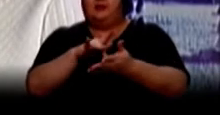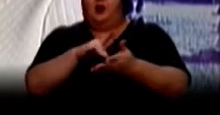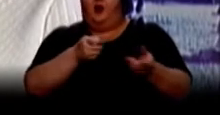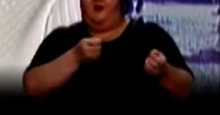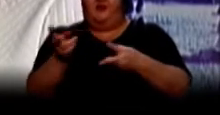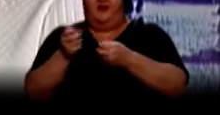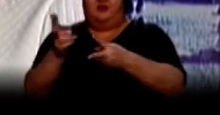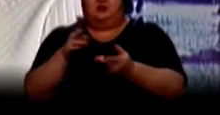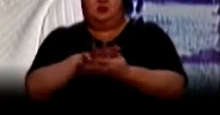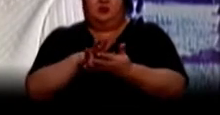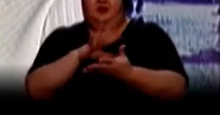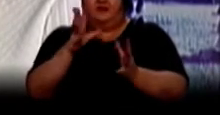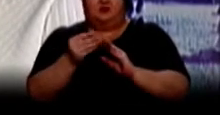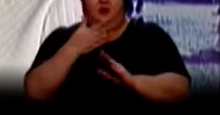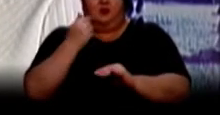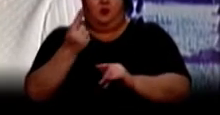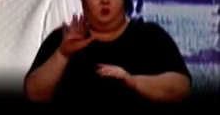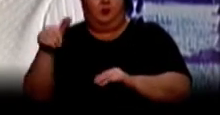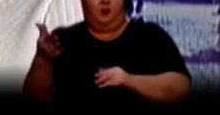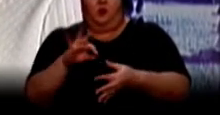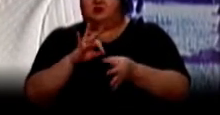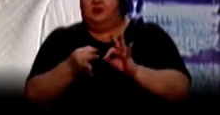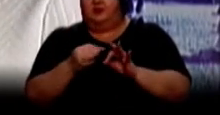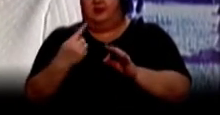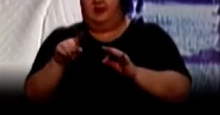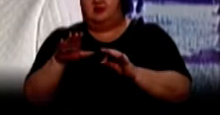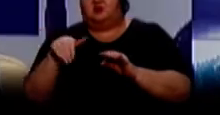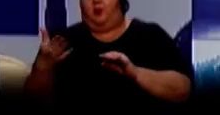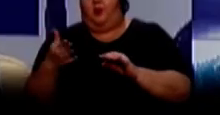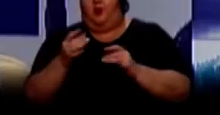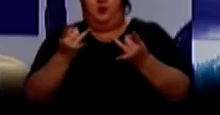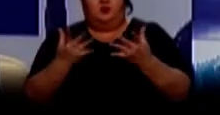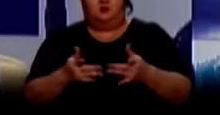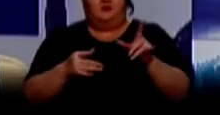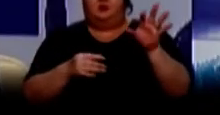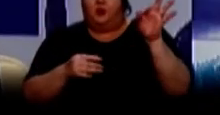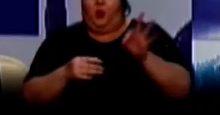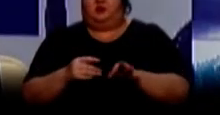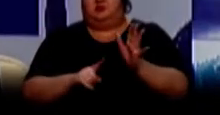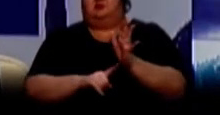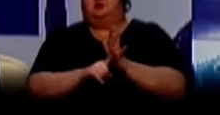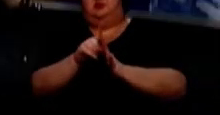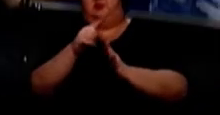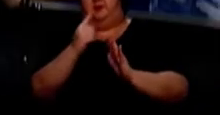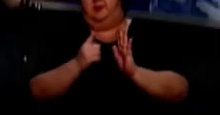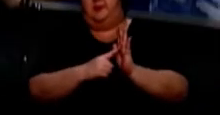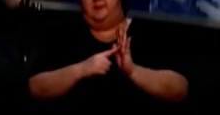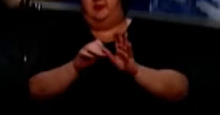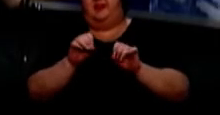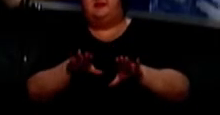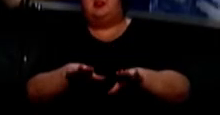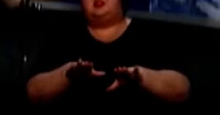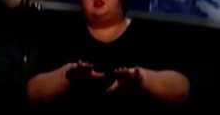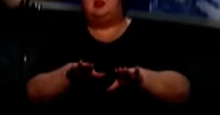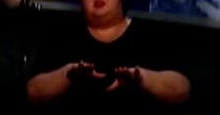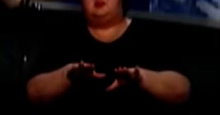немає. Тому там з одного боку складно, а з іншого боку простіше, бо вони одразу системно це питання вирішують, то ми пояснюємо.